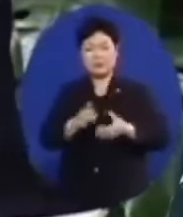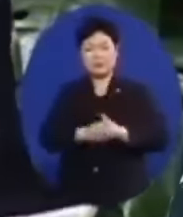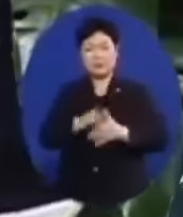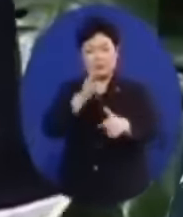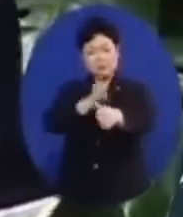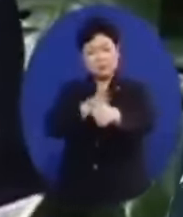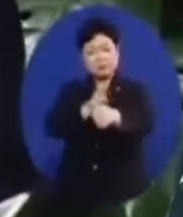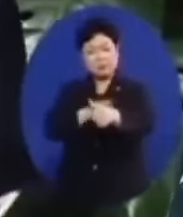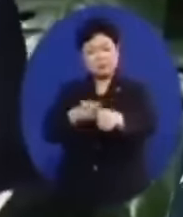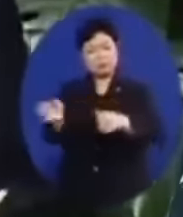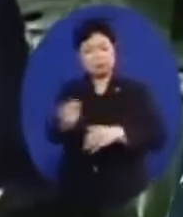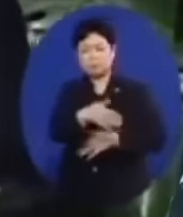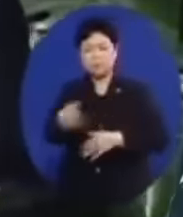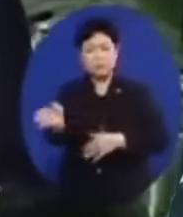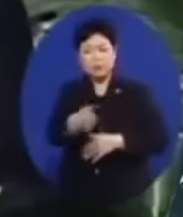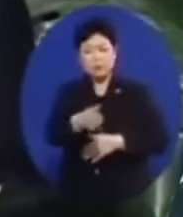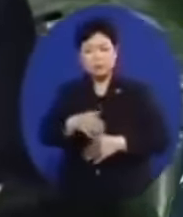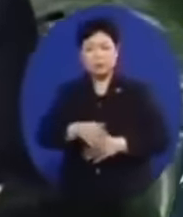선생도 없고